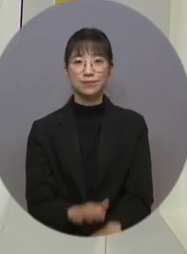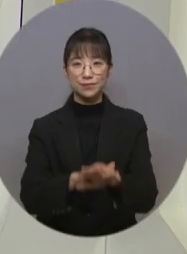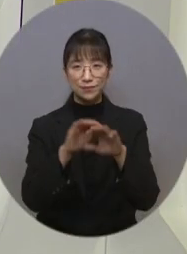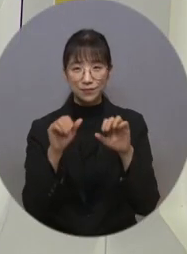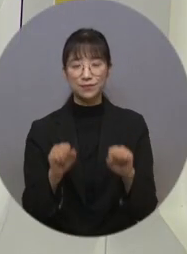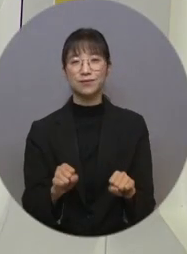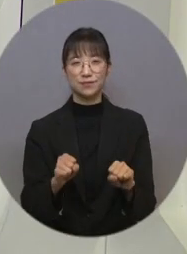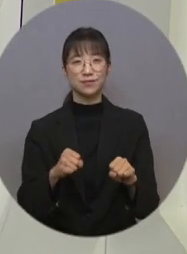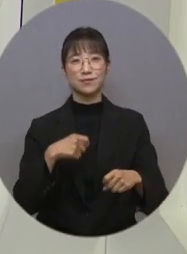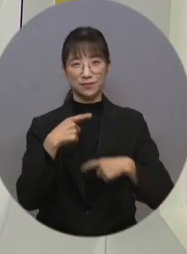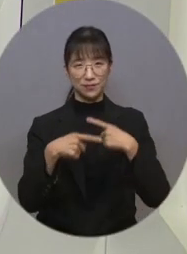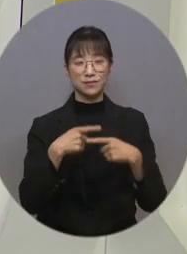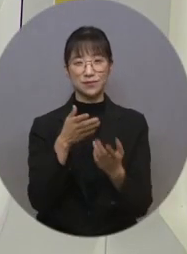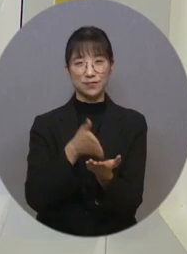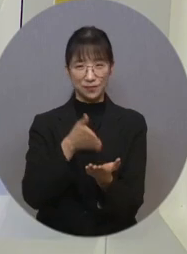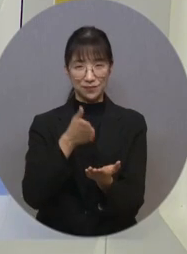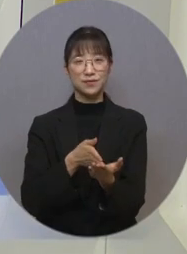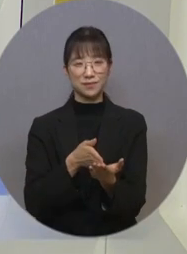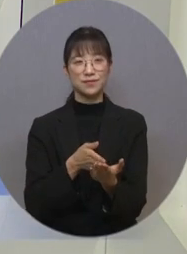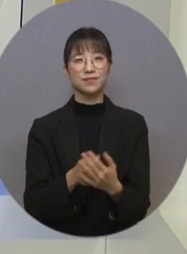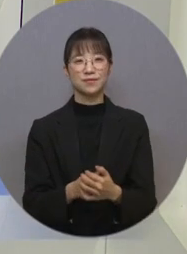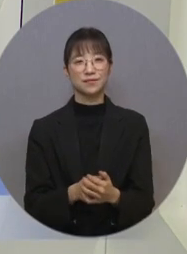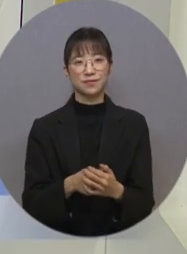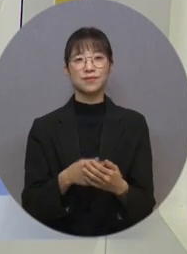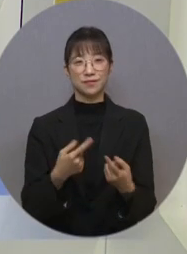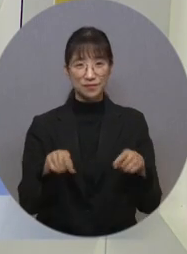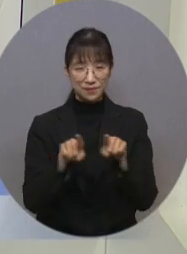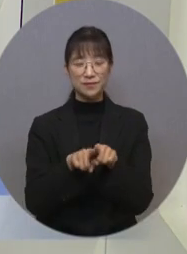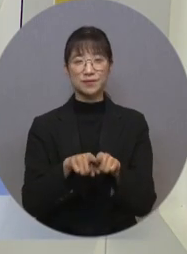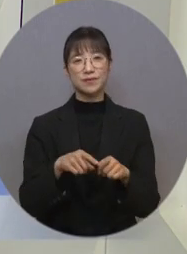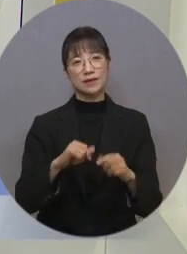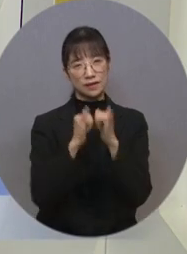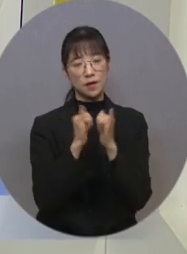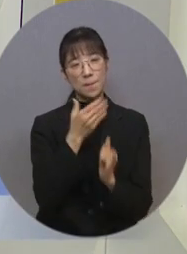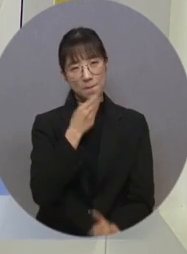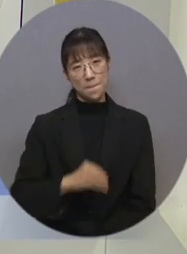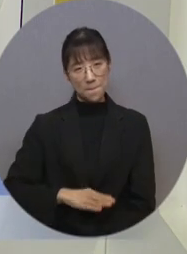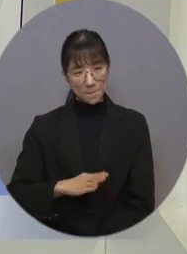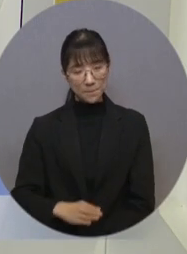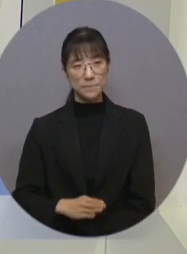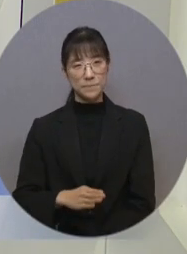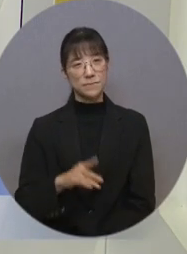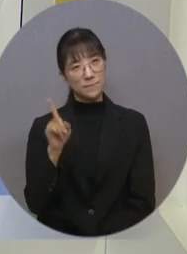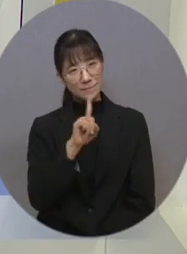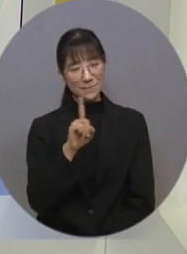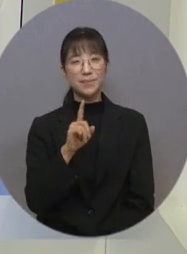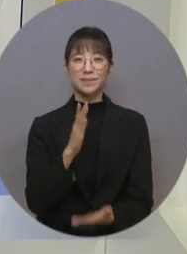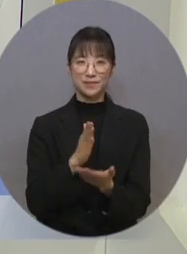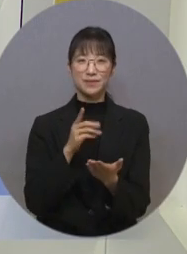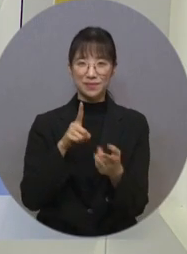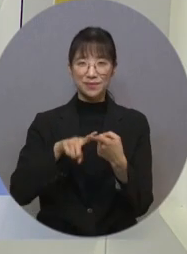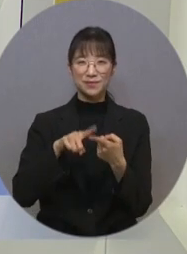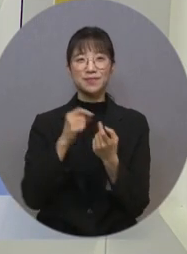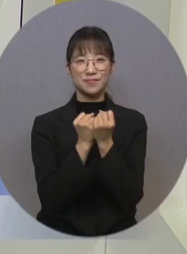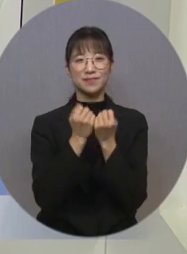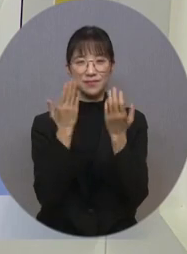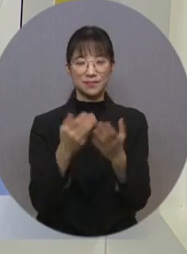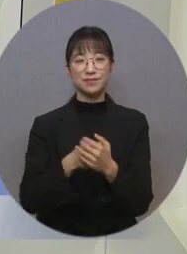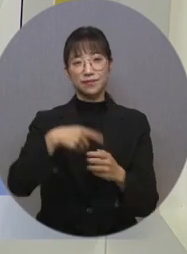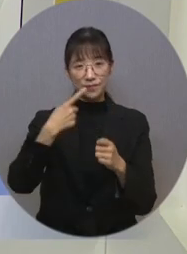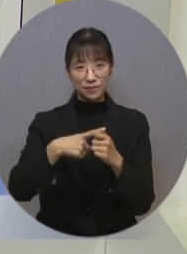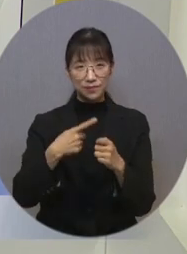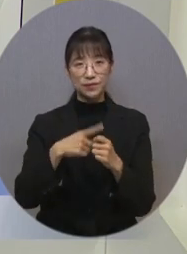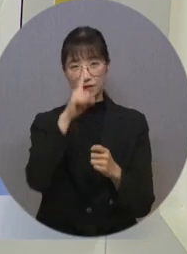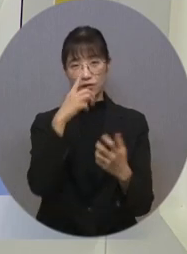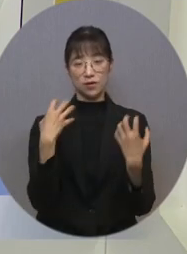웰페어뉴스 브리핑 박정인입니다 웰페어뉴스와 함께 사회복지개 이슈를 만나봅니다 첫 번째 기사입니다 정부가